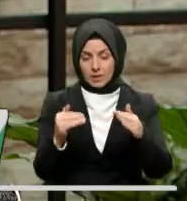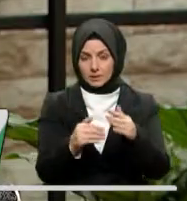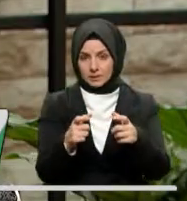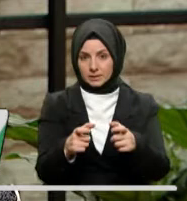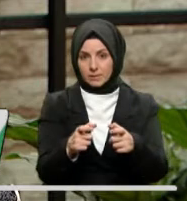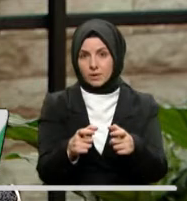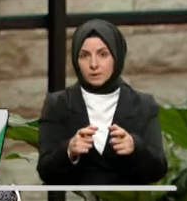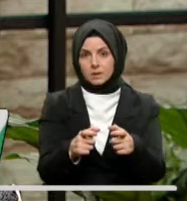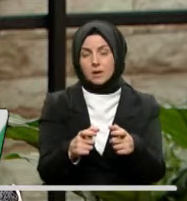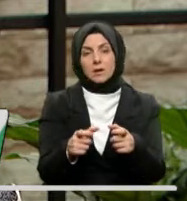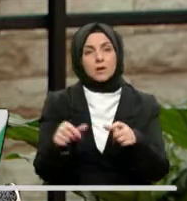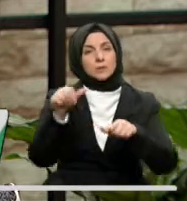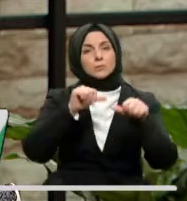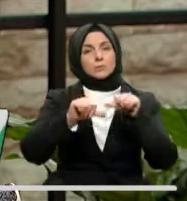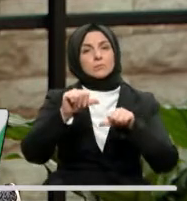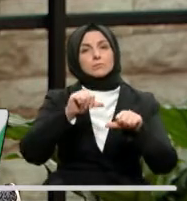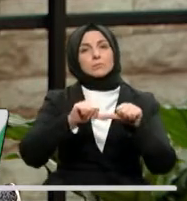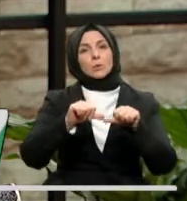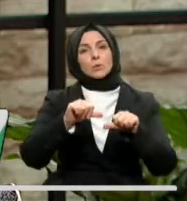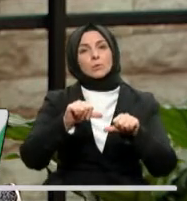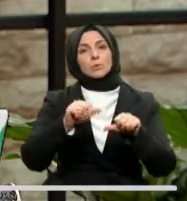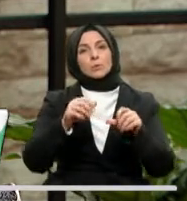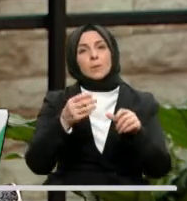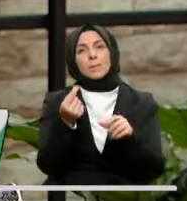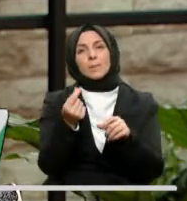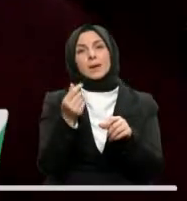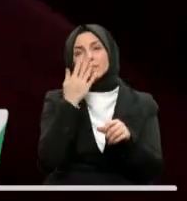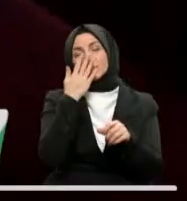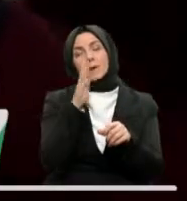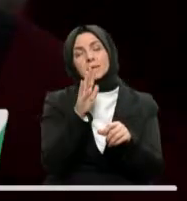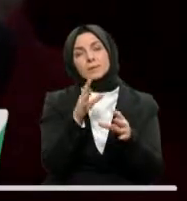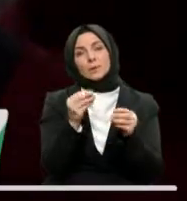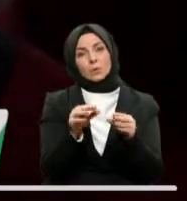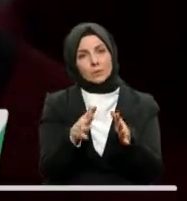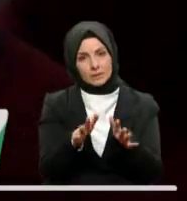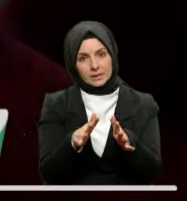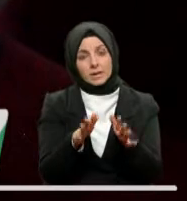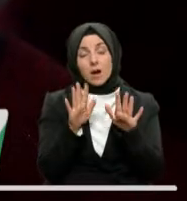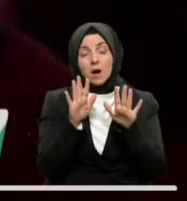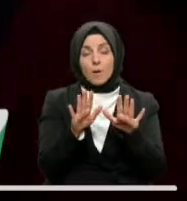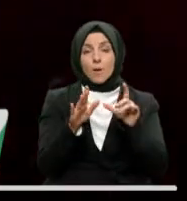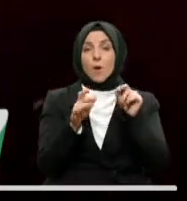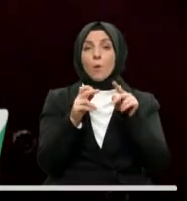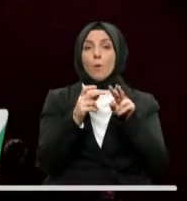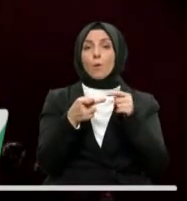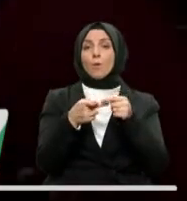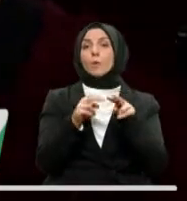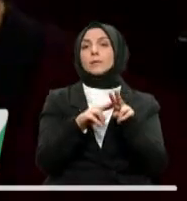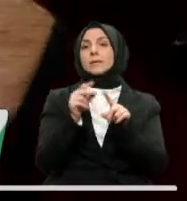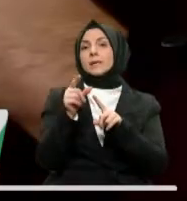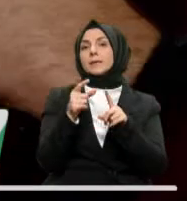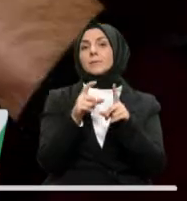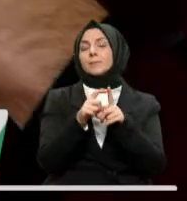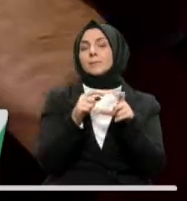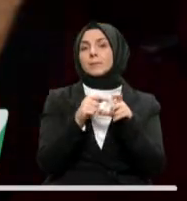sağlayabilirsiniz genellikle üstten sulama daha doğru Neden Çünkü üstten şu yaprak göbeği var bakın şurası bu yaprağın göbeğine su dökmek koşuluyla